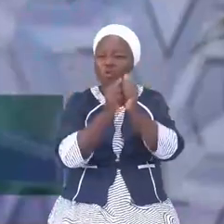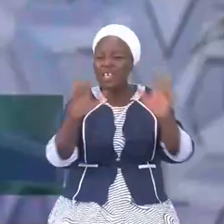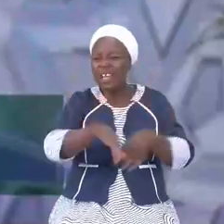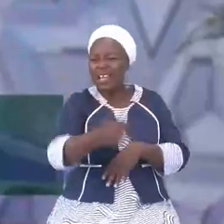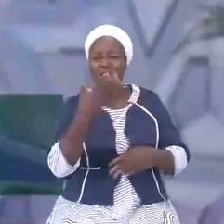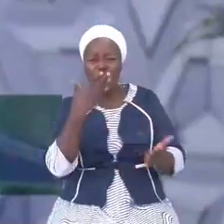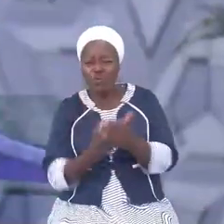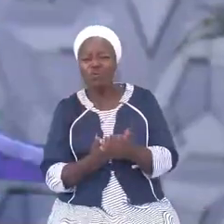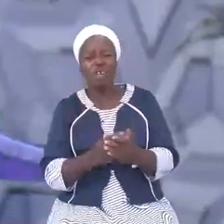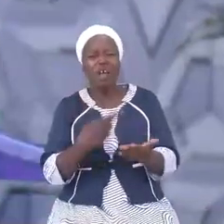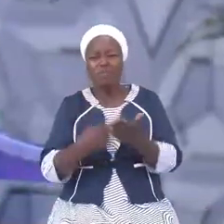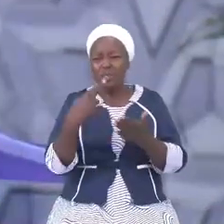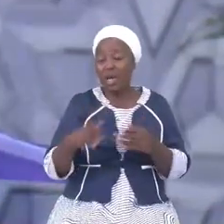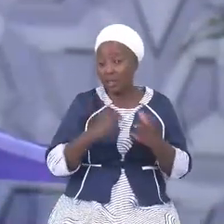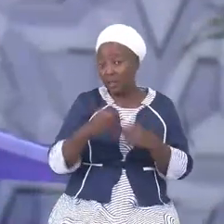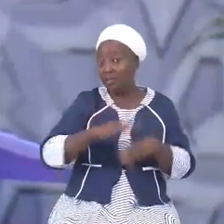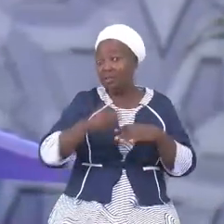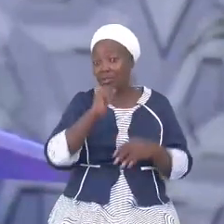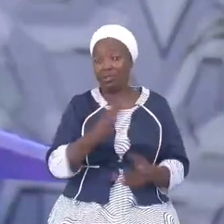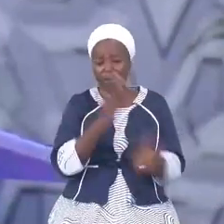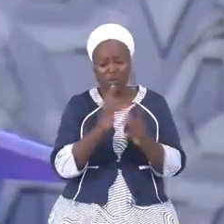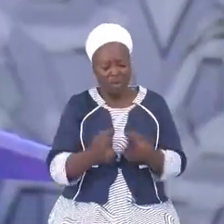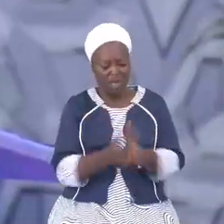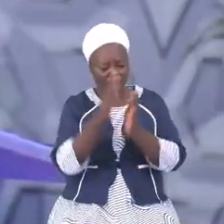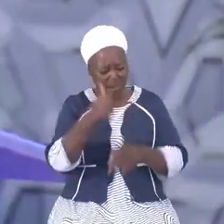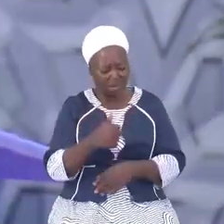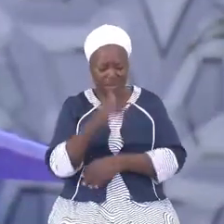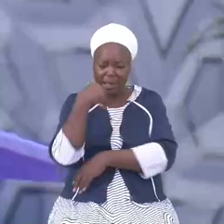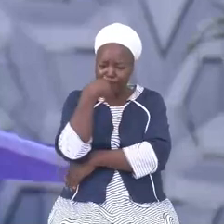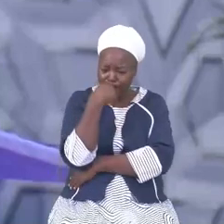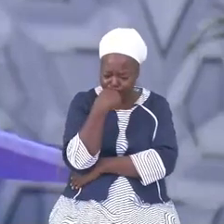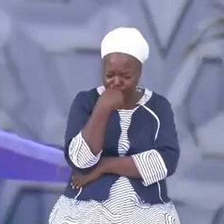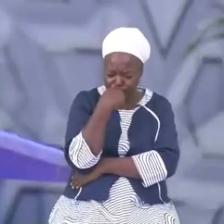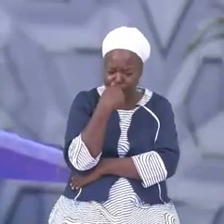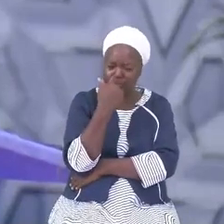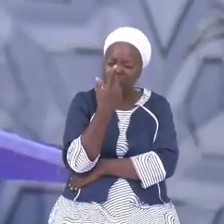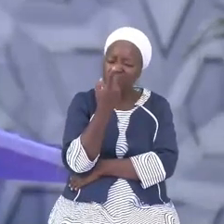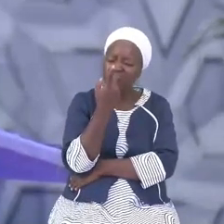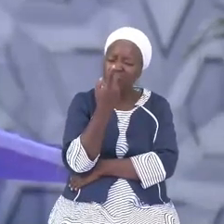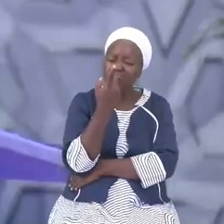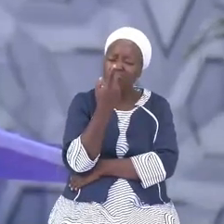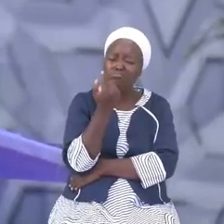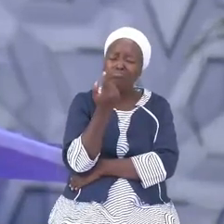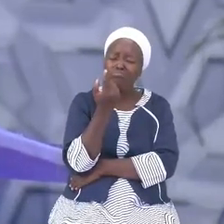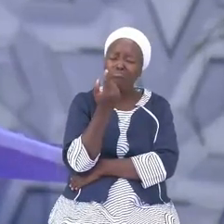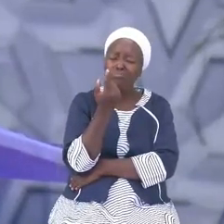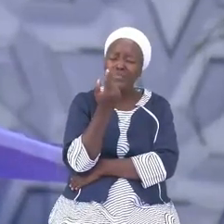résultat. Et il ne s'arrête même pas pour se demander, bon, quel est le résultat final? Qu'est-ce que je gagne de tout ça? Il y a